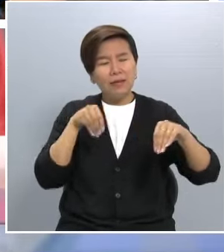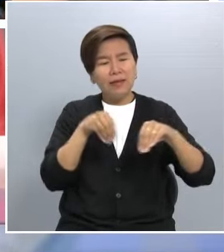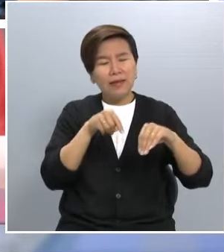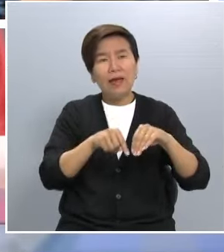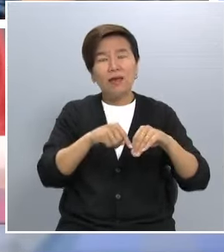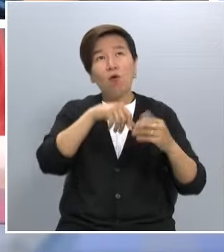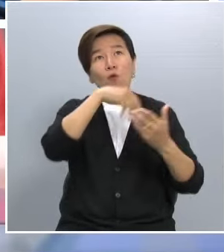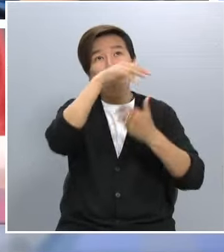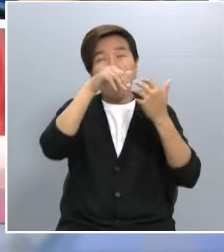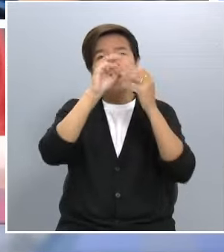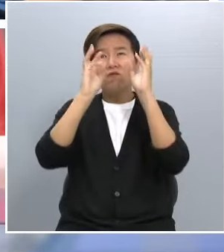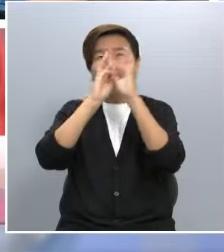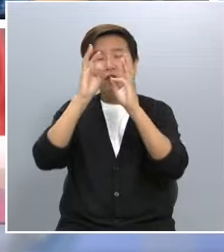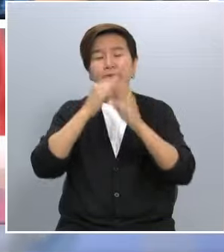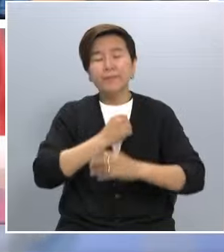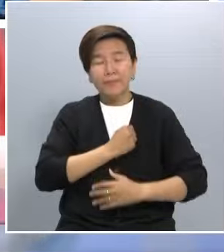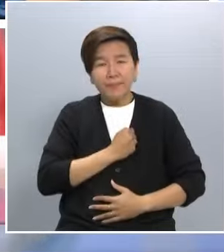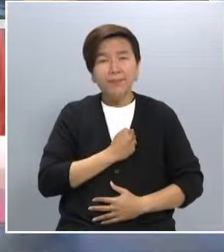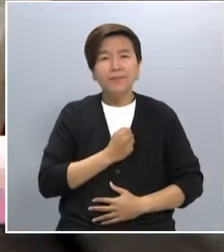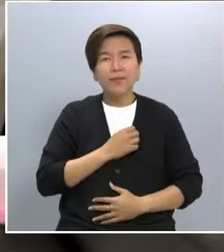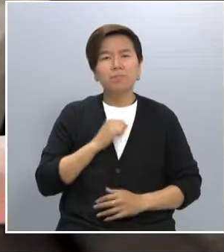มั่งก็ต้องทนกันไป